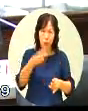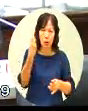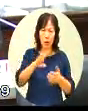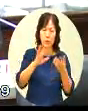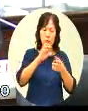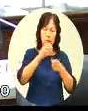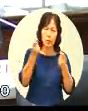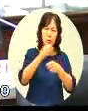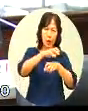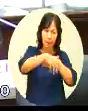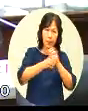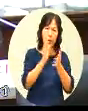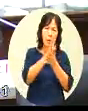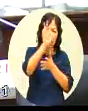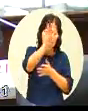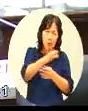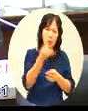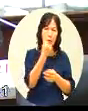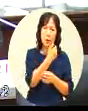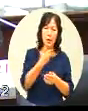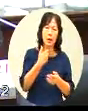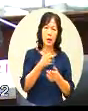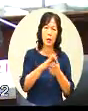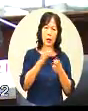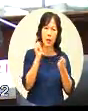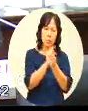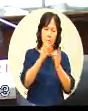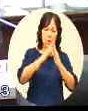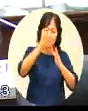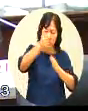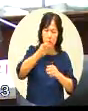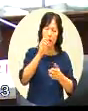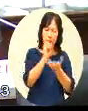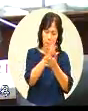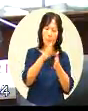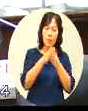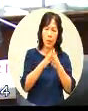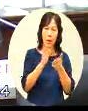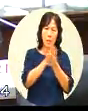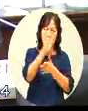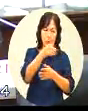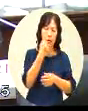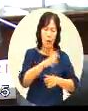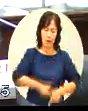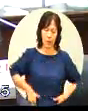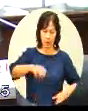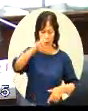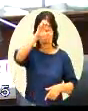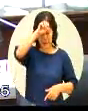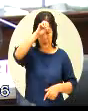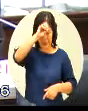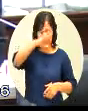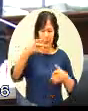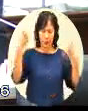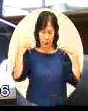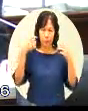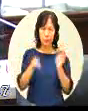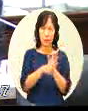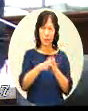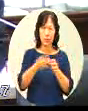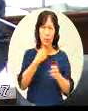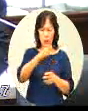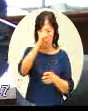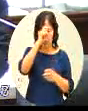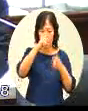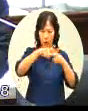我们可能未来。我想跟市长要做一个报告，未来真的民进党执政，我们希望在一个